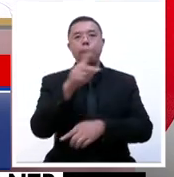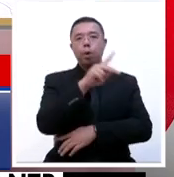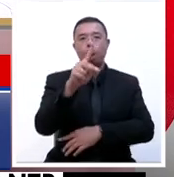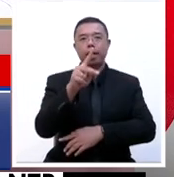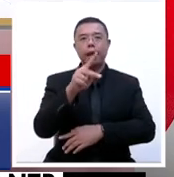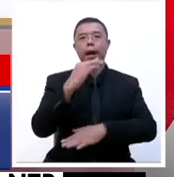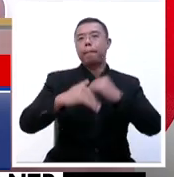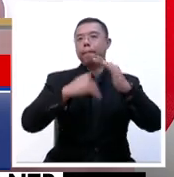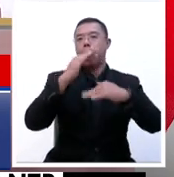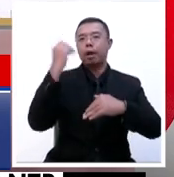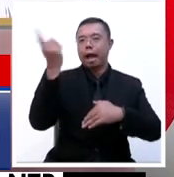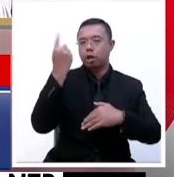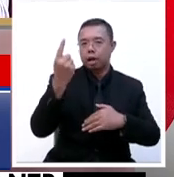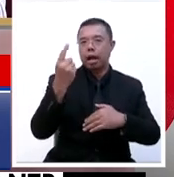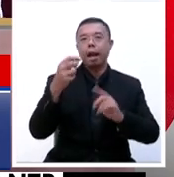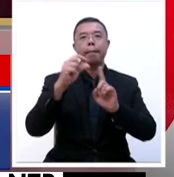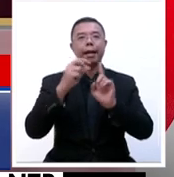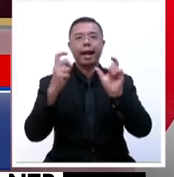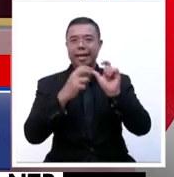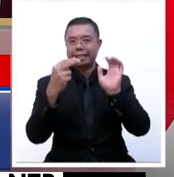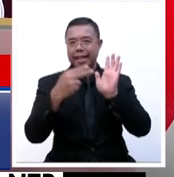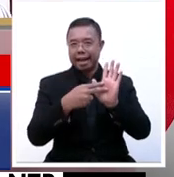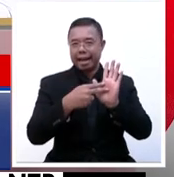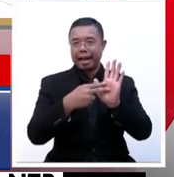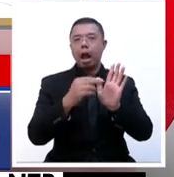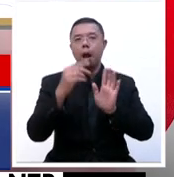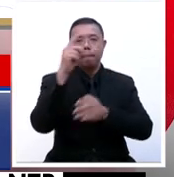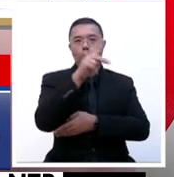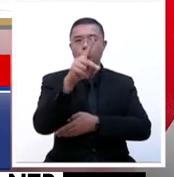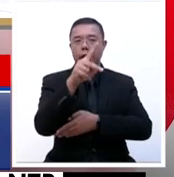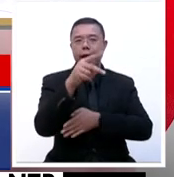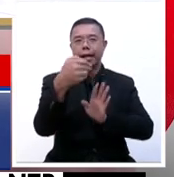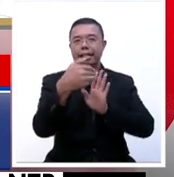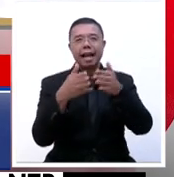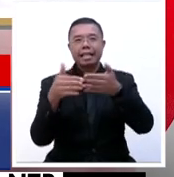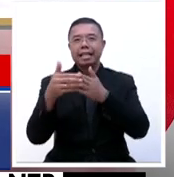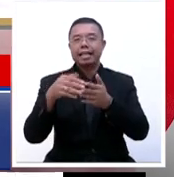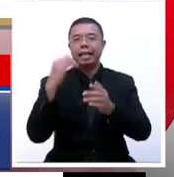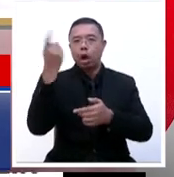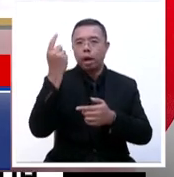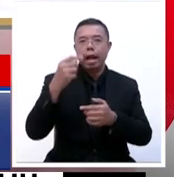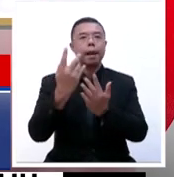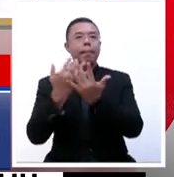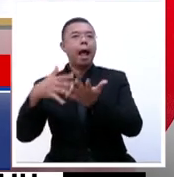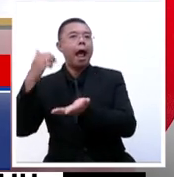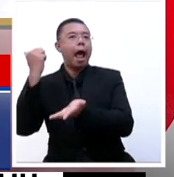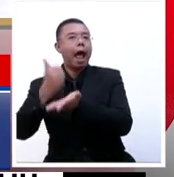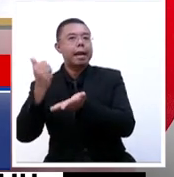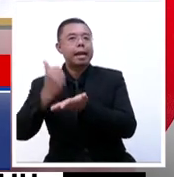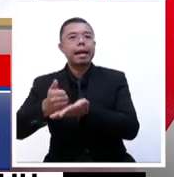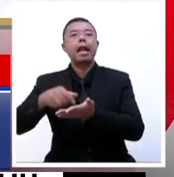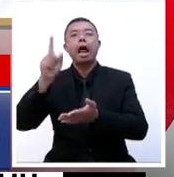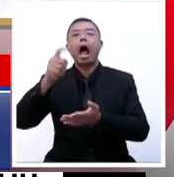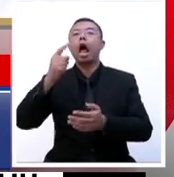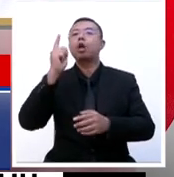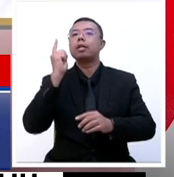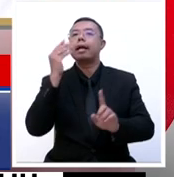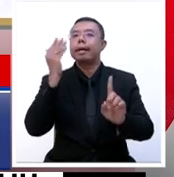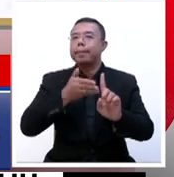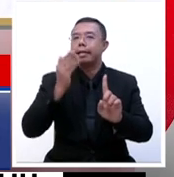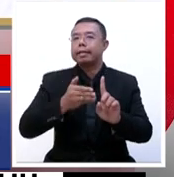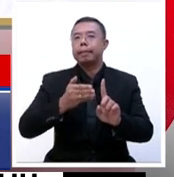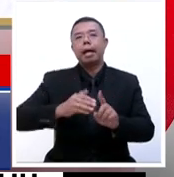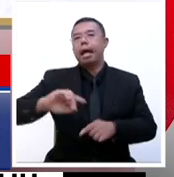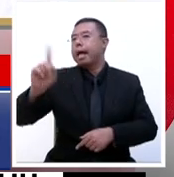pembangunan nasional terutama PSN dengan masyarakat adat kita harus betul-betul punya prinsip tidak ada satuun